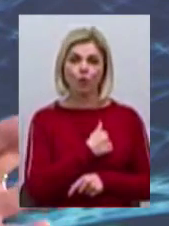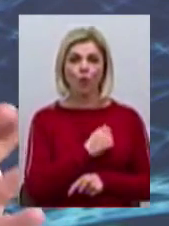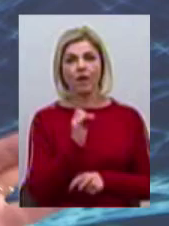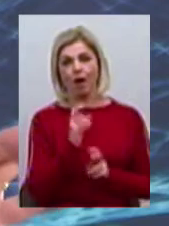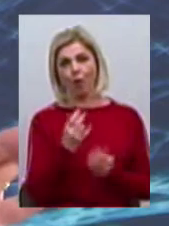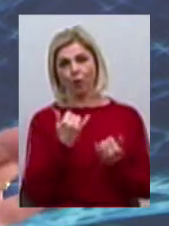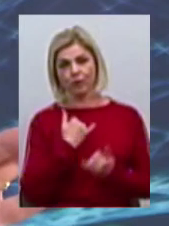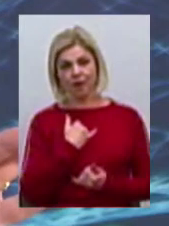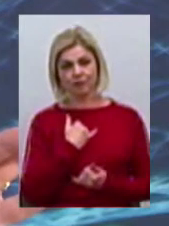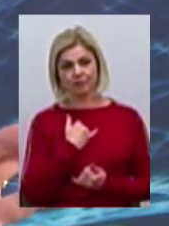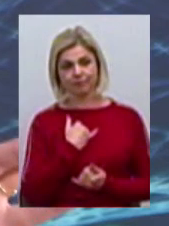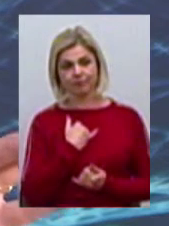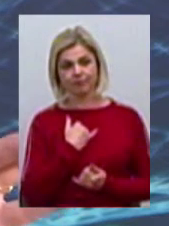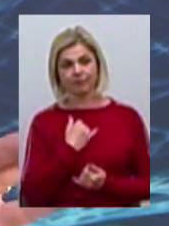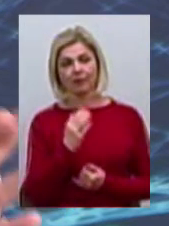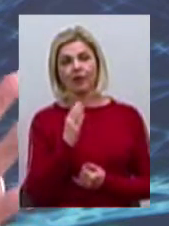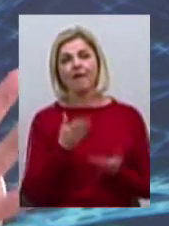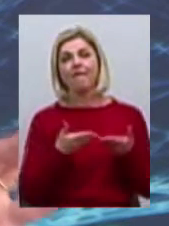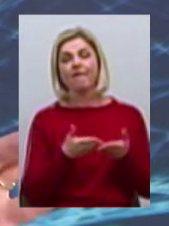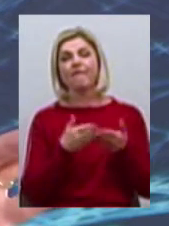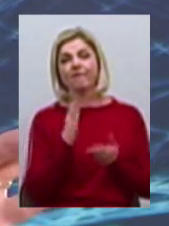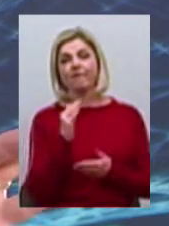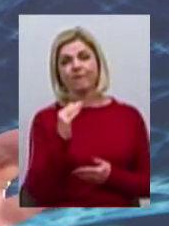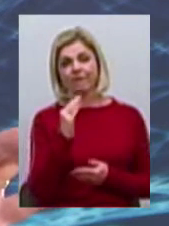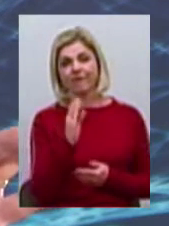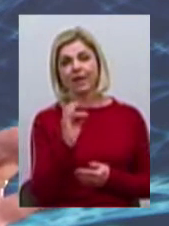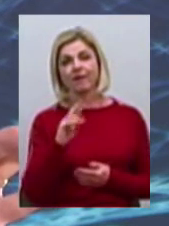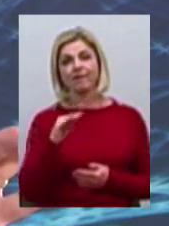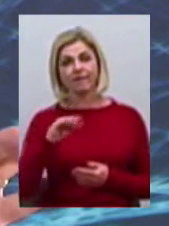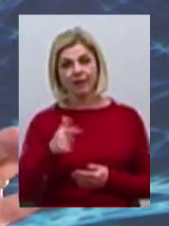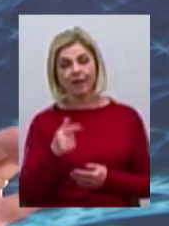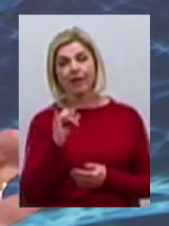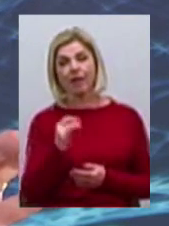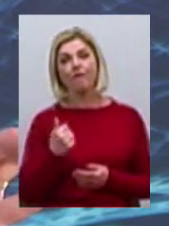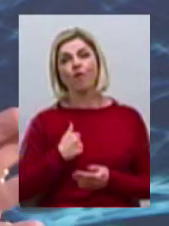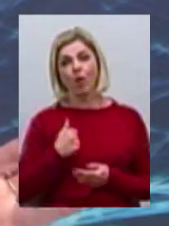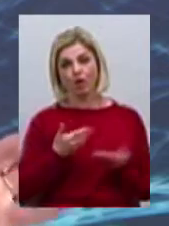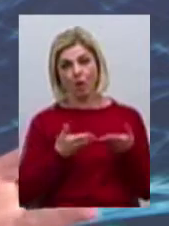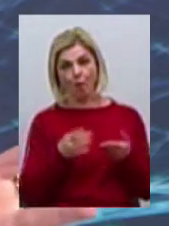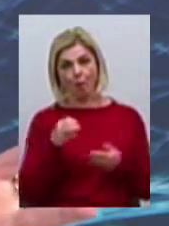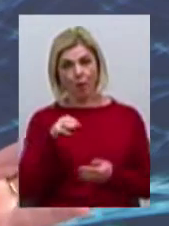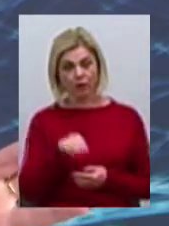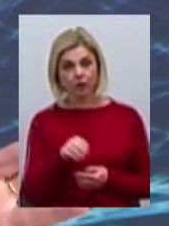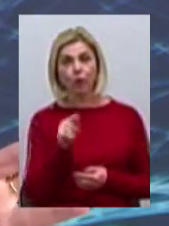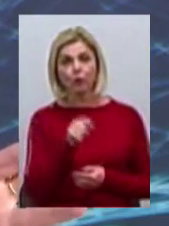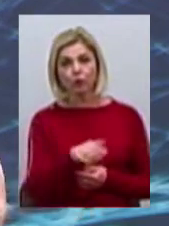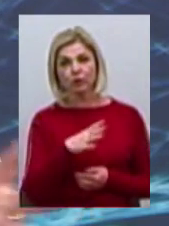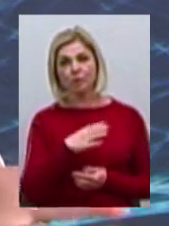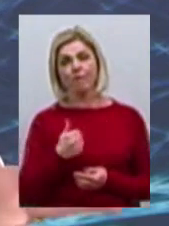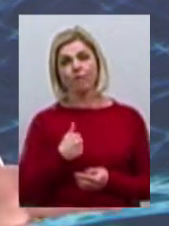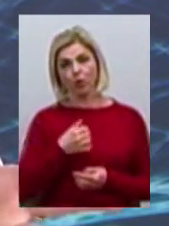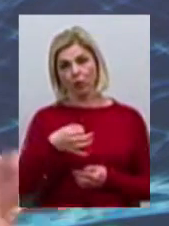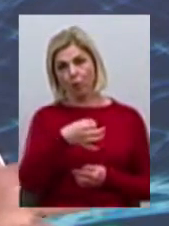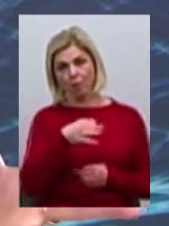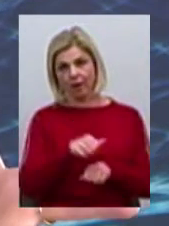нас верф, так і військовий порт. І тому тут був військовий губернатор,